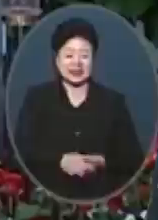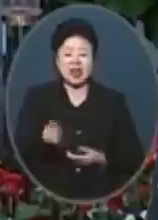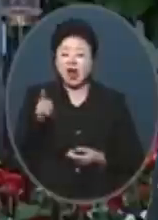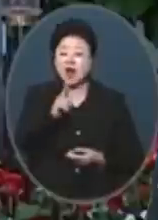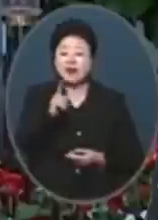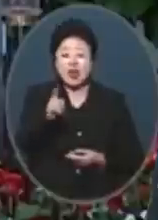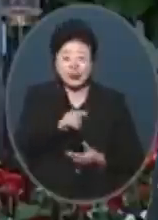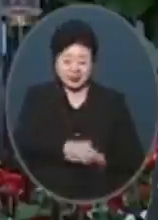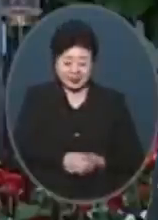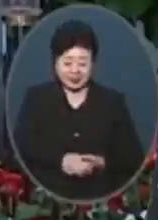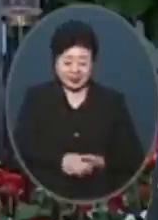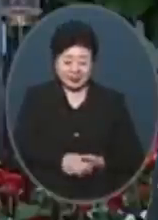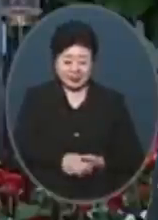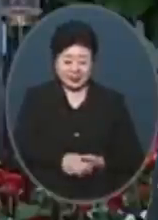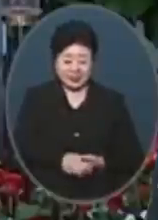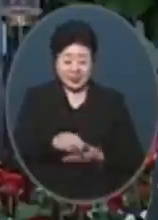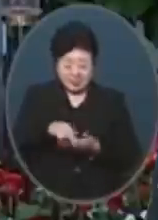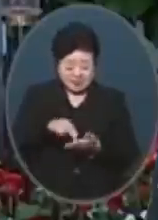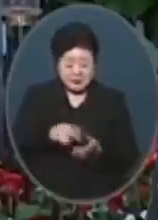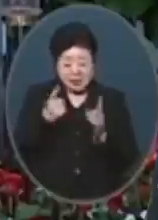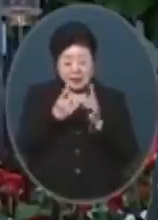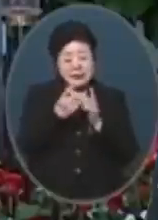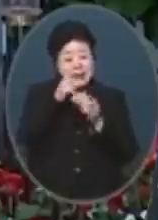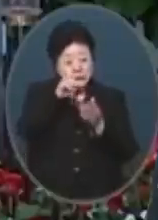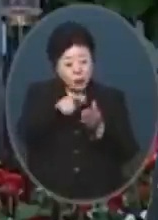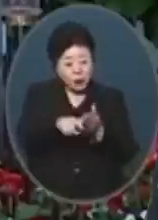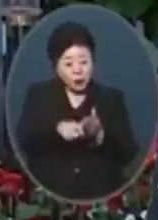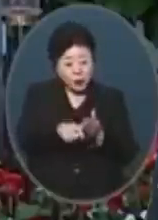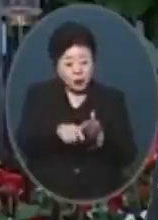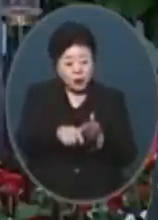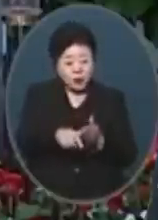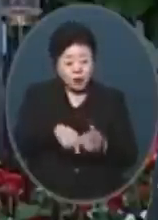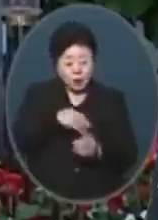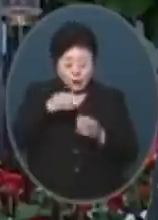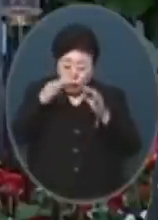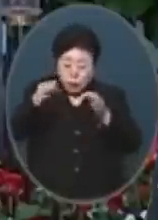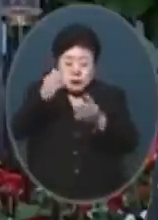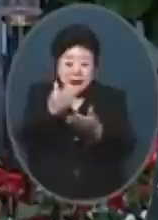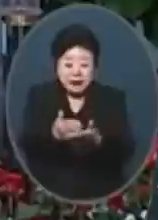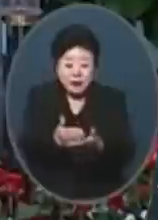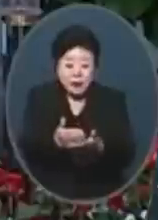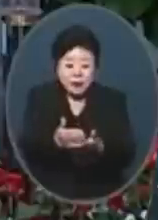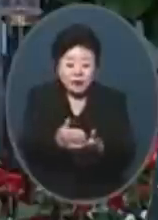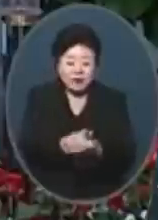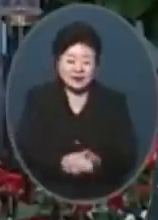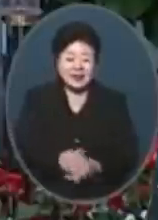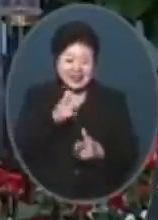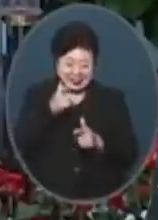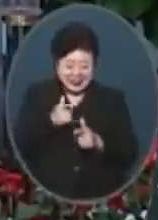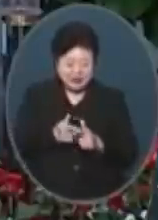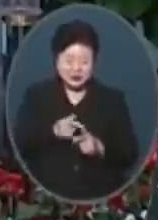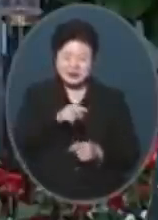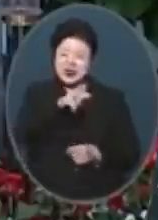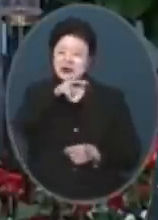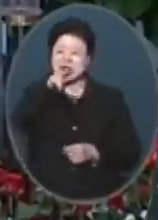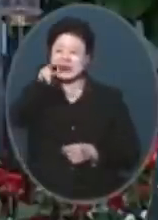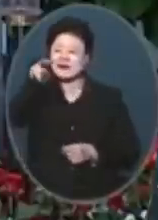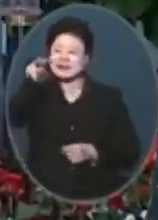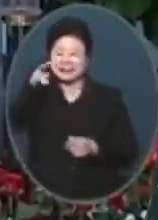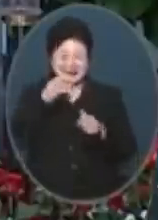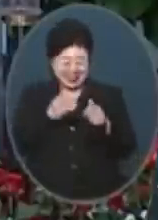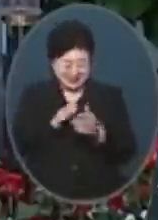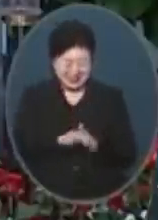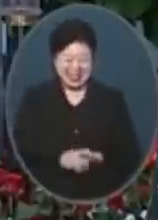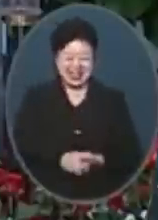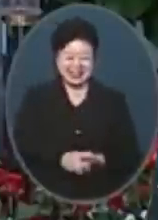어떤 상황에도 환경을 바라보지 말고 예수님을 바라봐야 되겠습니다.